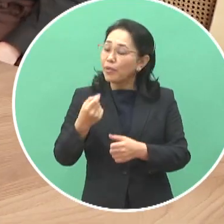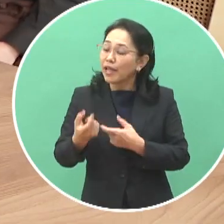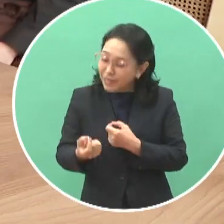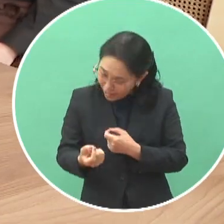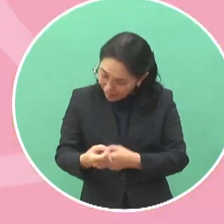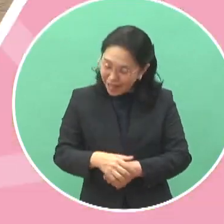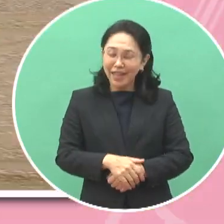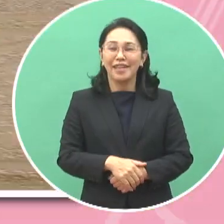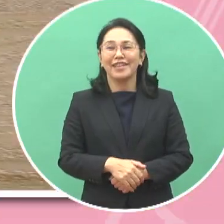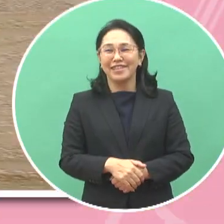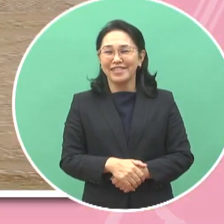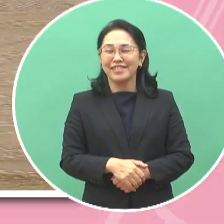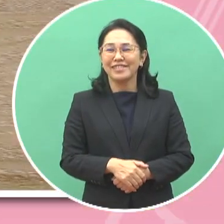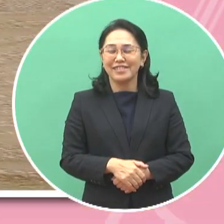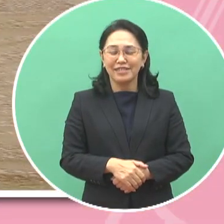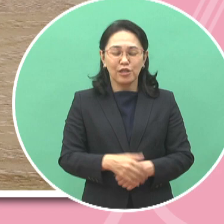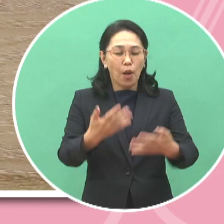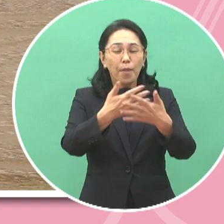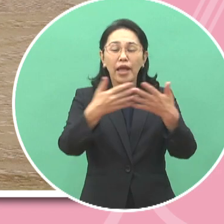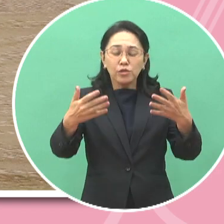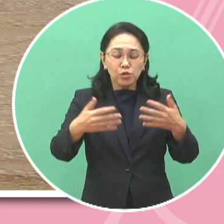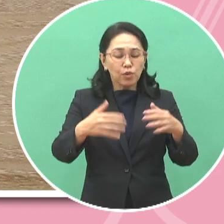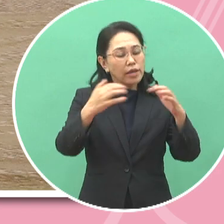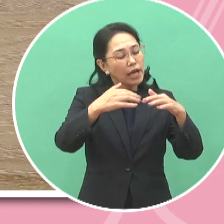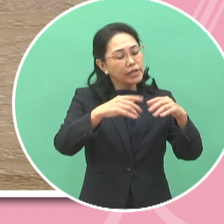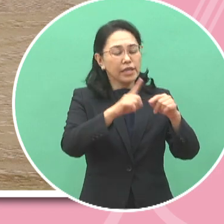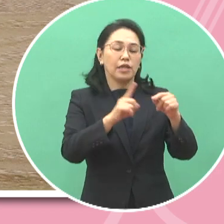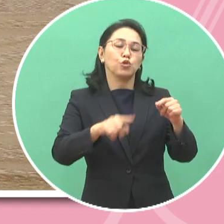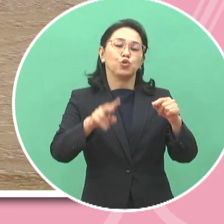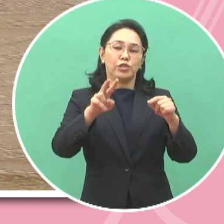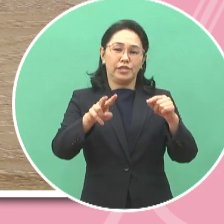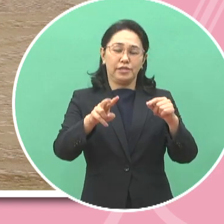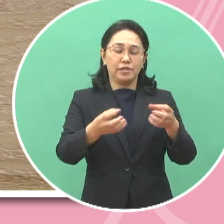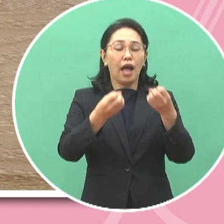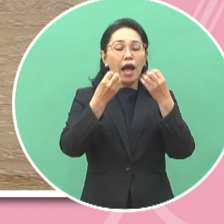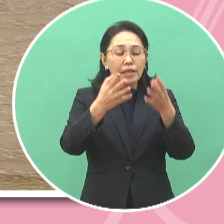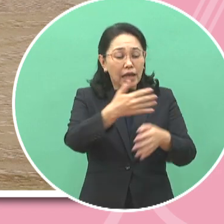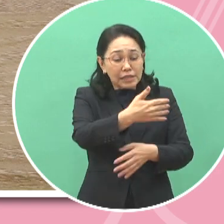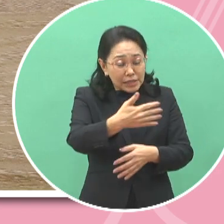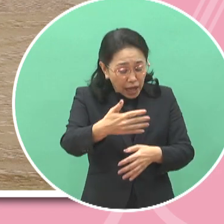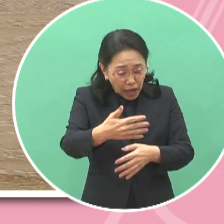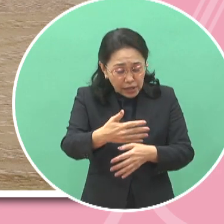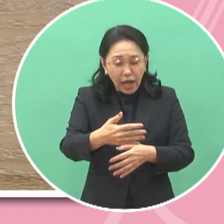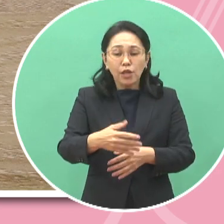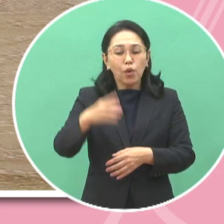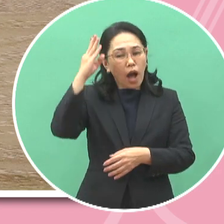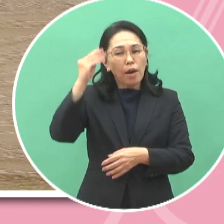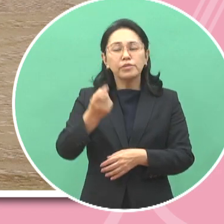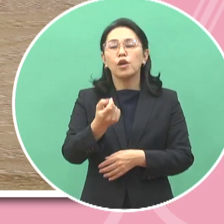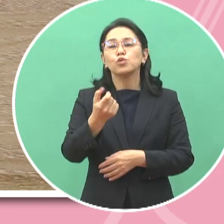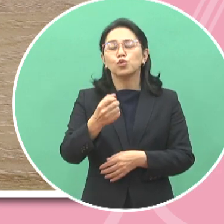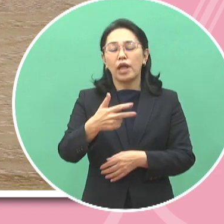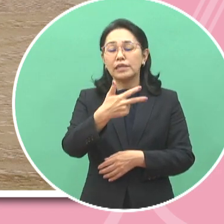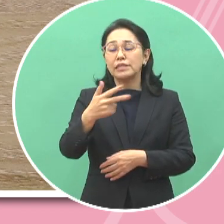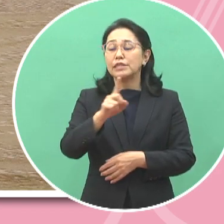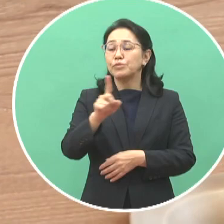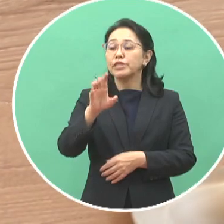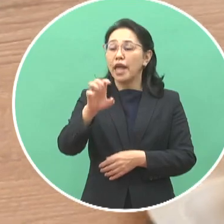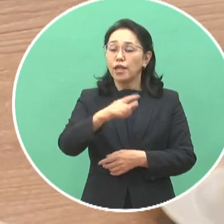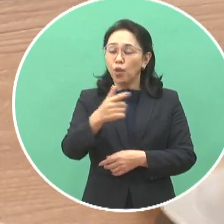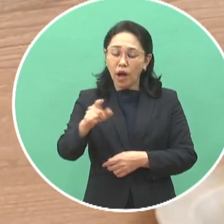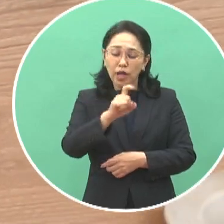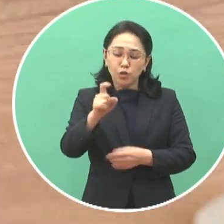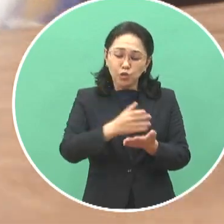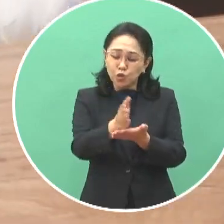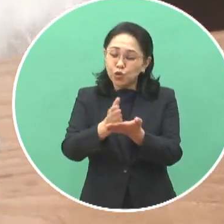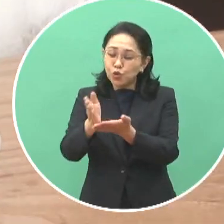ね。 メニューは野菜を中心に新鮮な魚や脂質の少ないジビエなど10種類